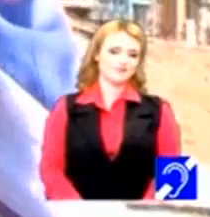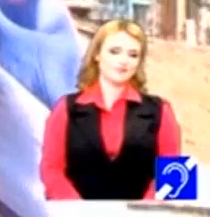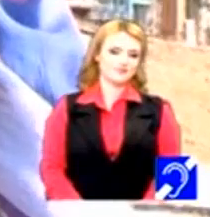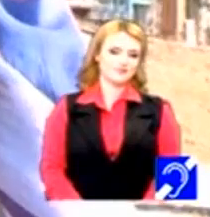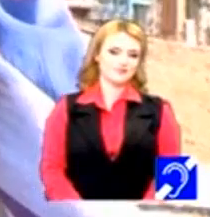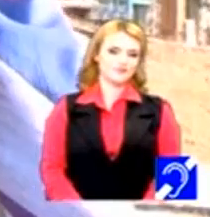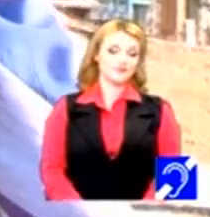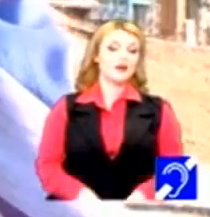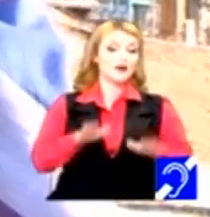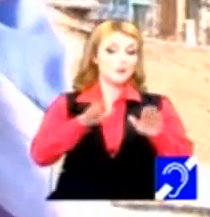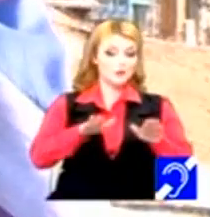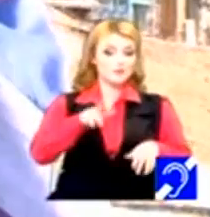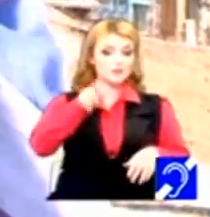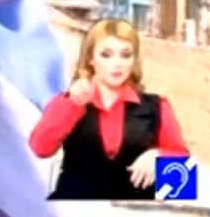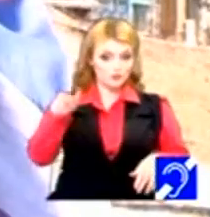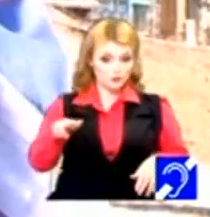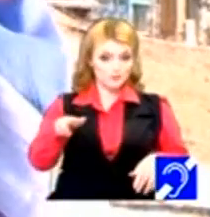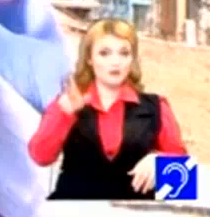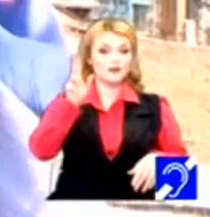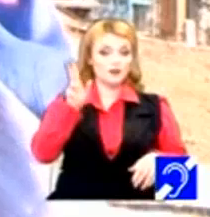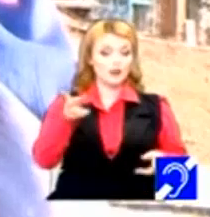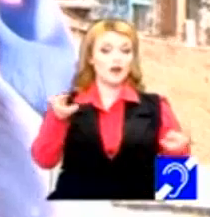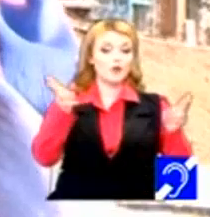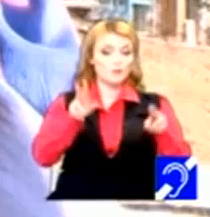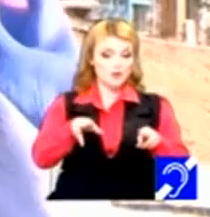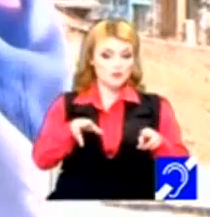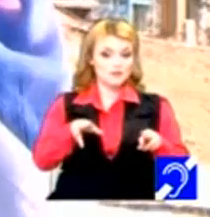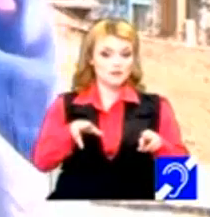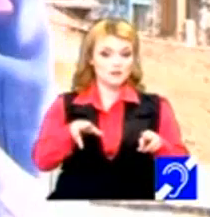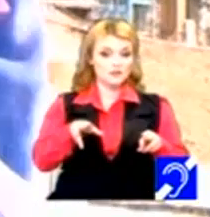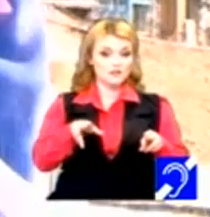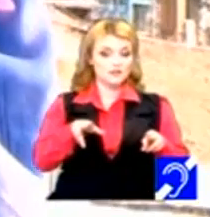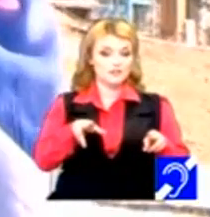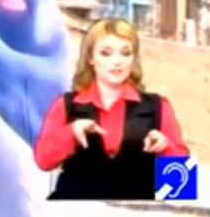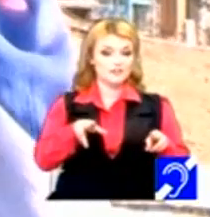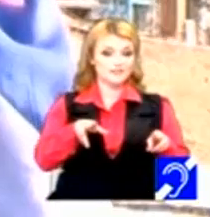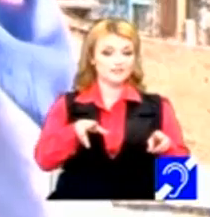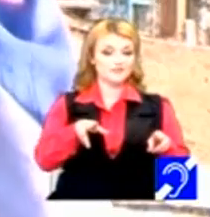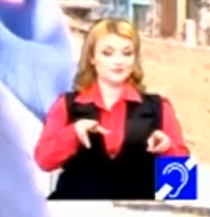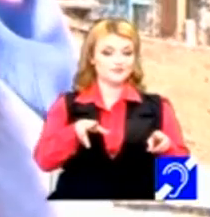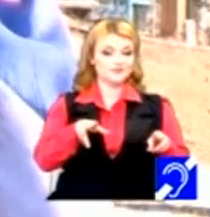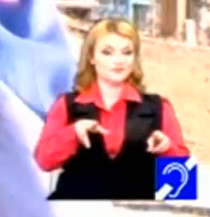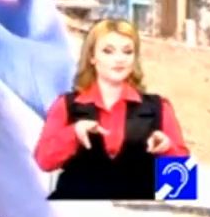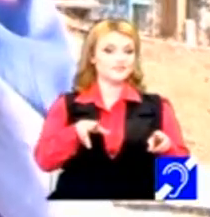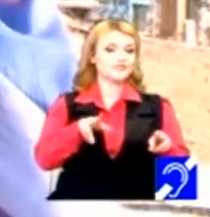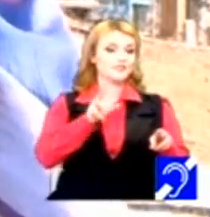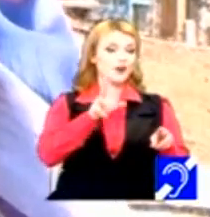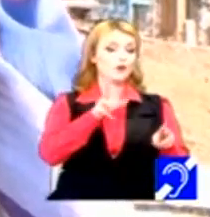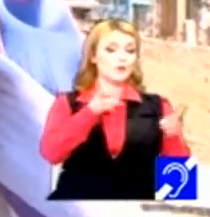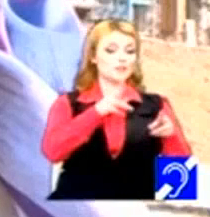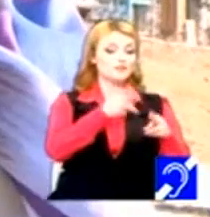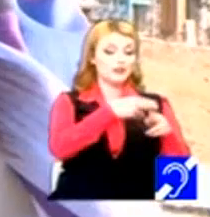localității. Localnicii care au rămas fără case au decis să vină să-și zidească casele în jurul acestei